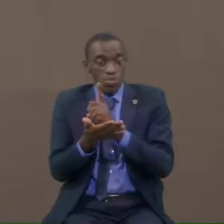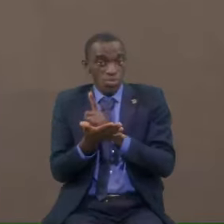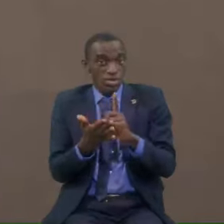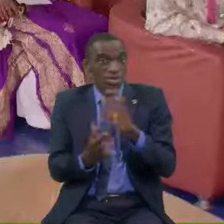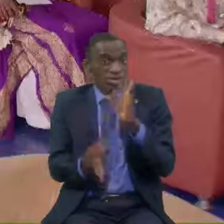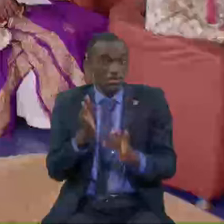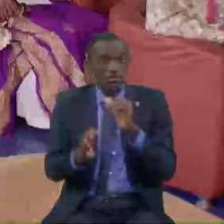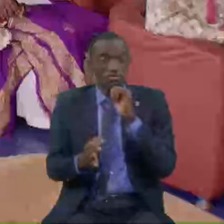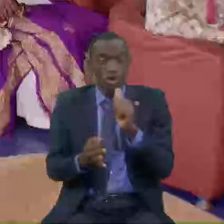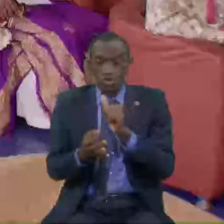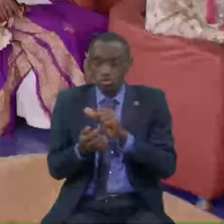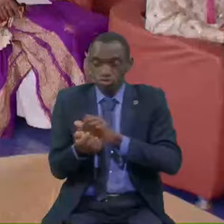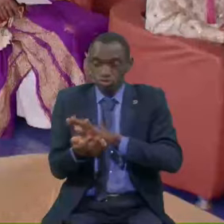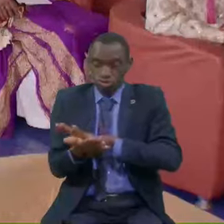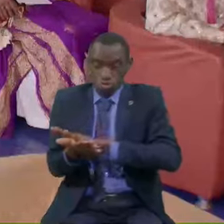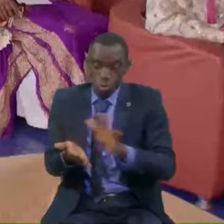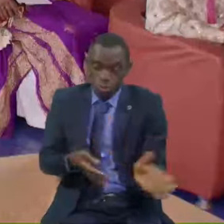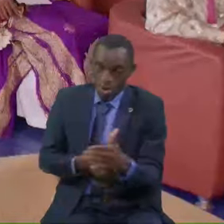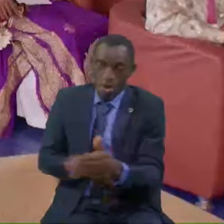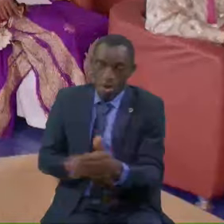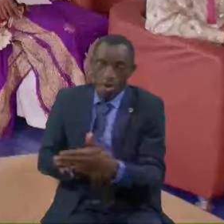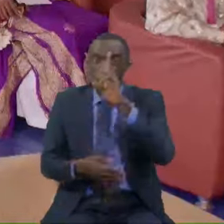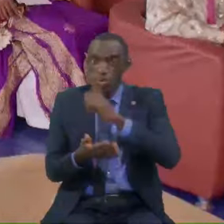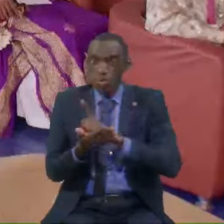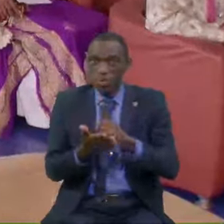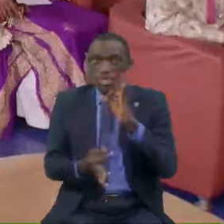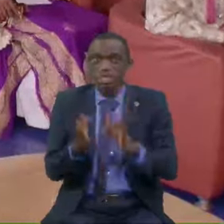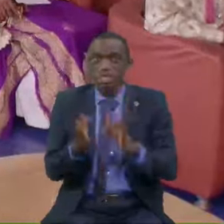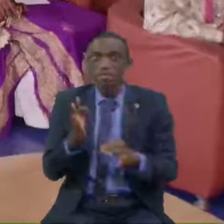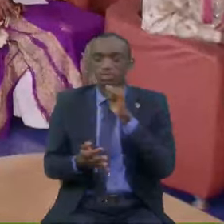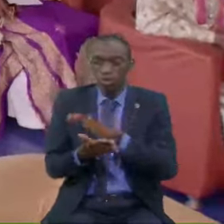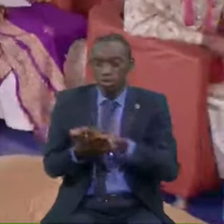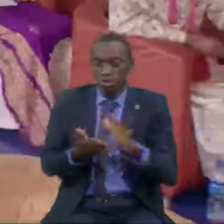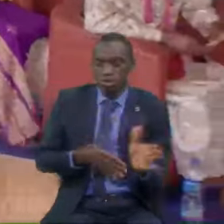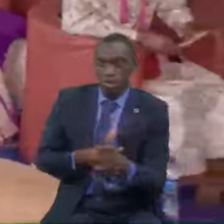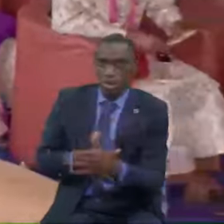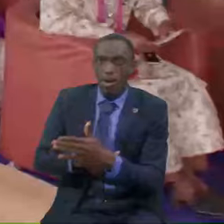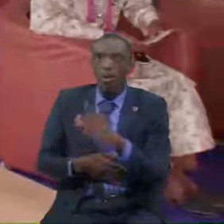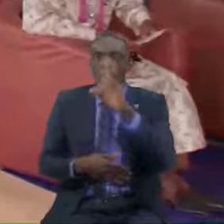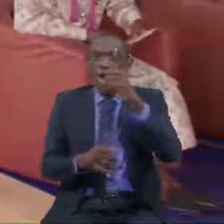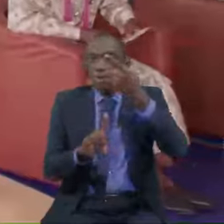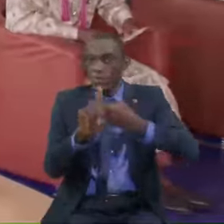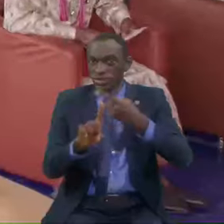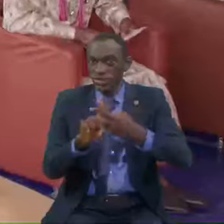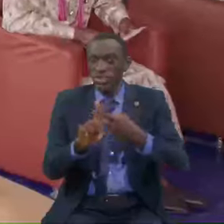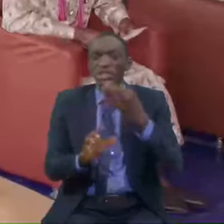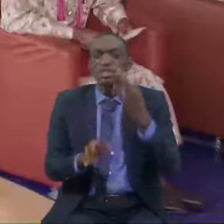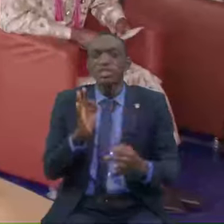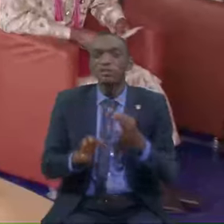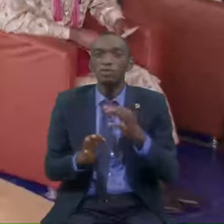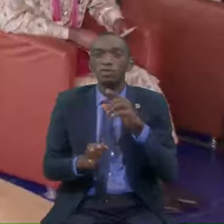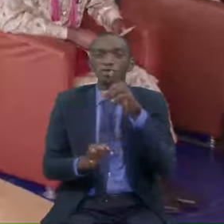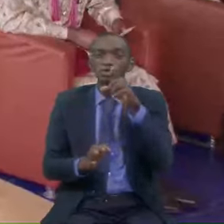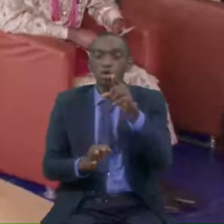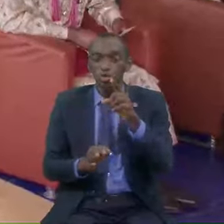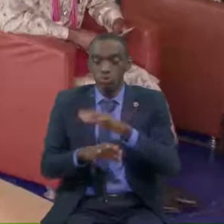Si pendant une semaine tu ne balais pas, un mois tu ne balais pas, un an tu ne